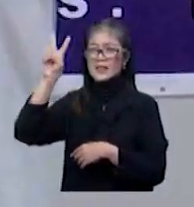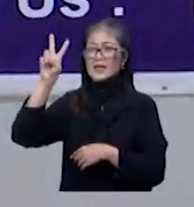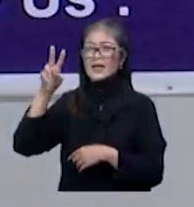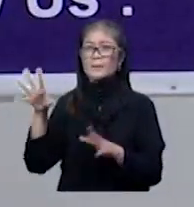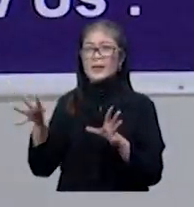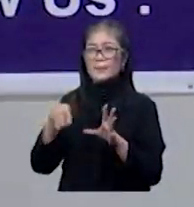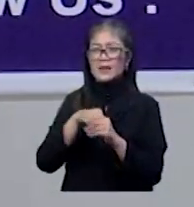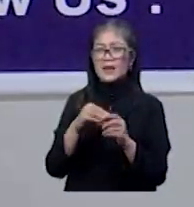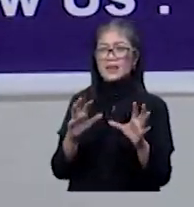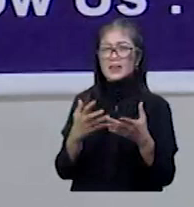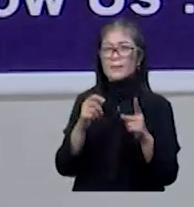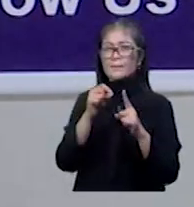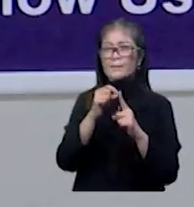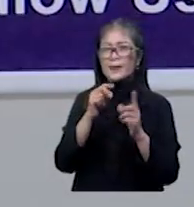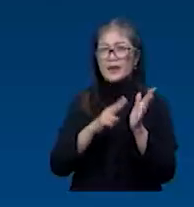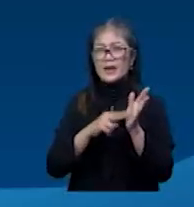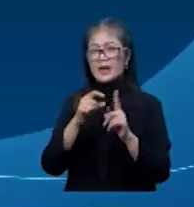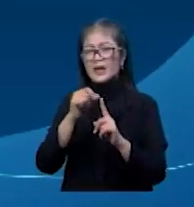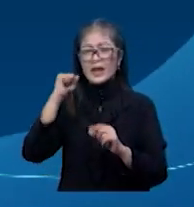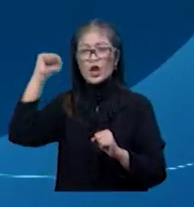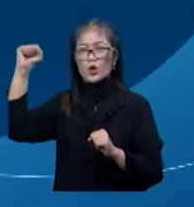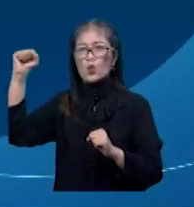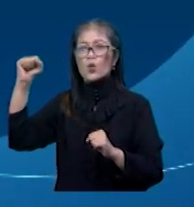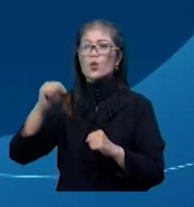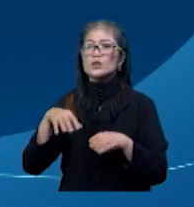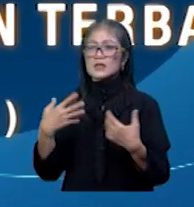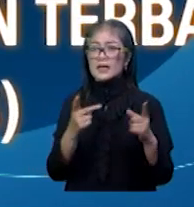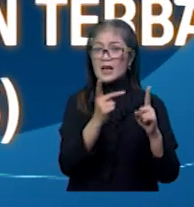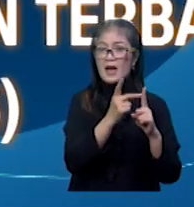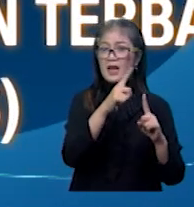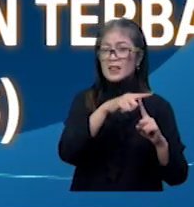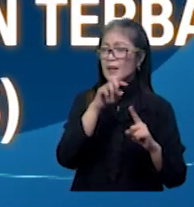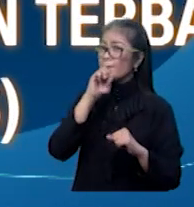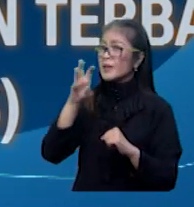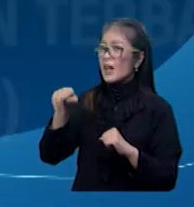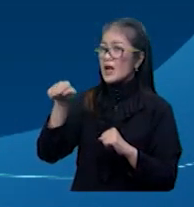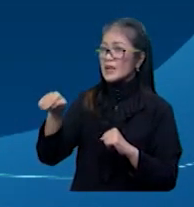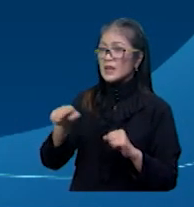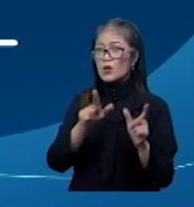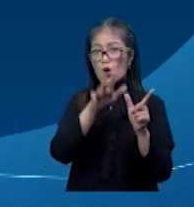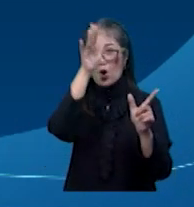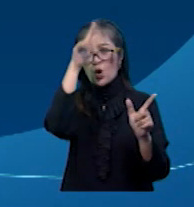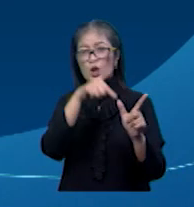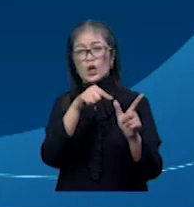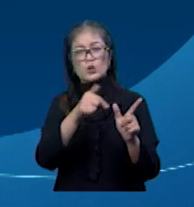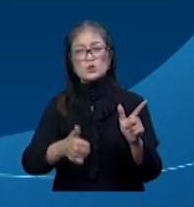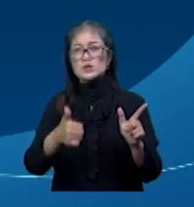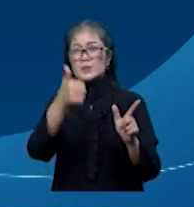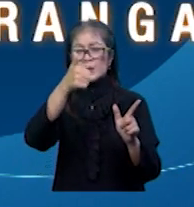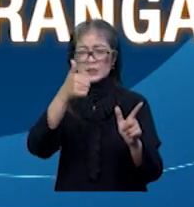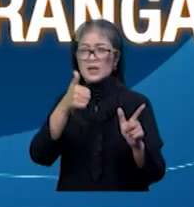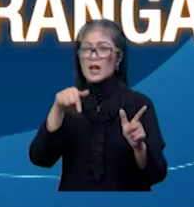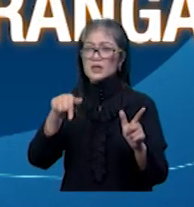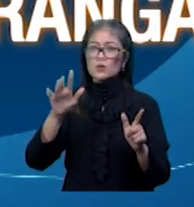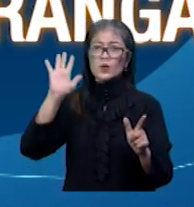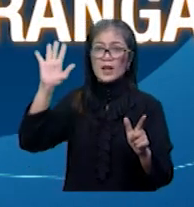Ketua Umum Partai Perindo, Haritanu Sudibyo. HT menilai sosok Purnawirawan Jenderal Bintang 2 ini bisa membawa Perindo meraih kemenangan di Jawa Tengah